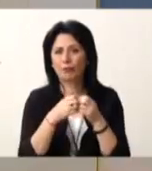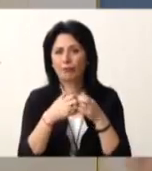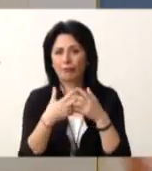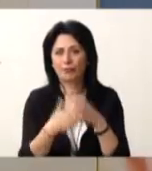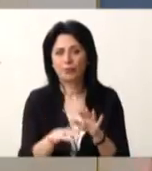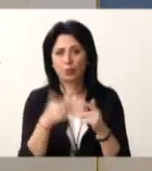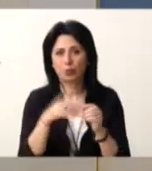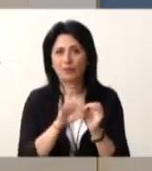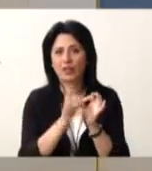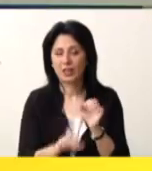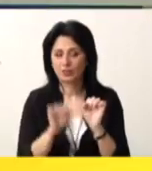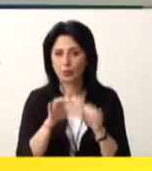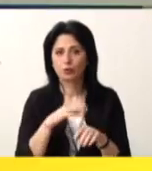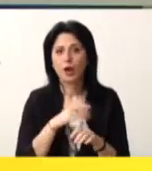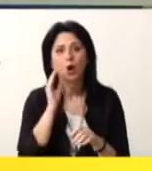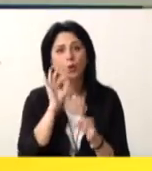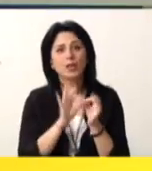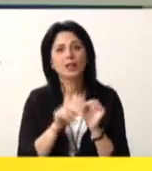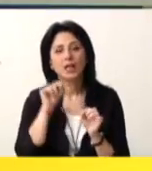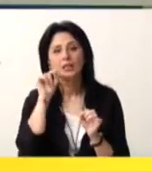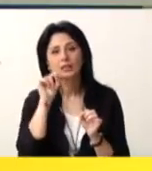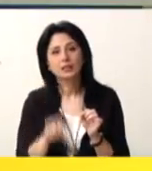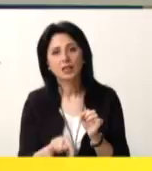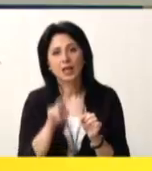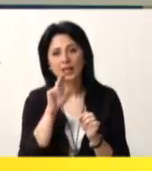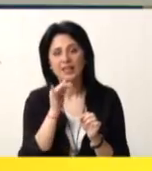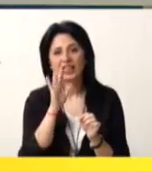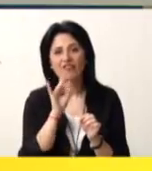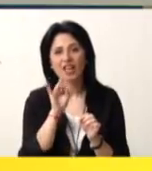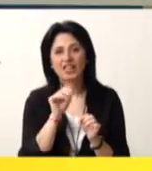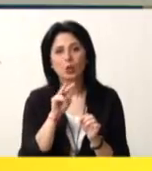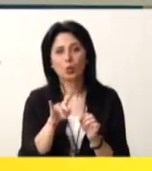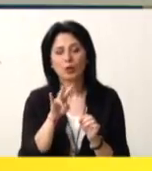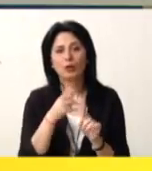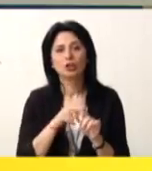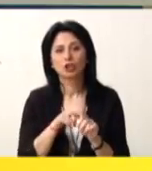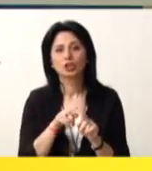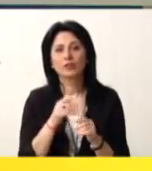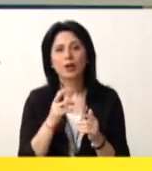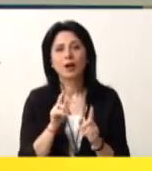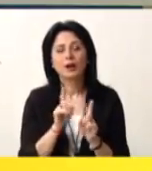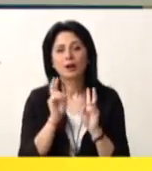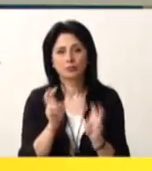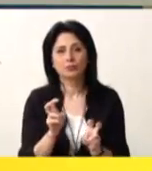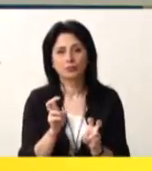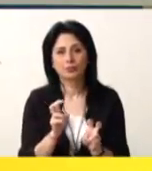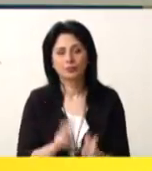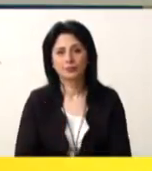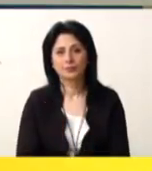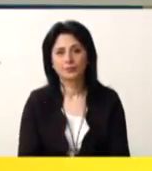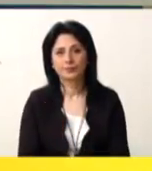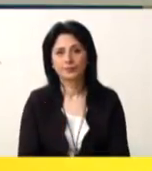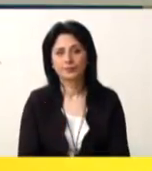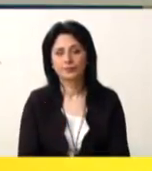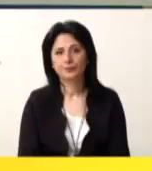აი ნაწლავში რა ხდება, როდესაც არის დივერტიკული და განვითარდება დივერტიკულიტი, ანუ დივერტიკულის აი ამ